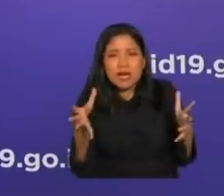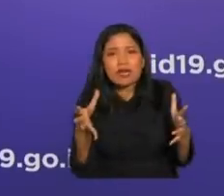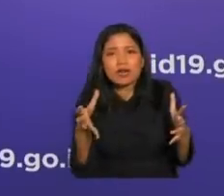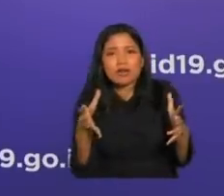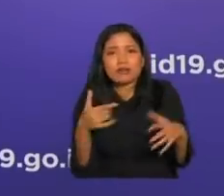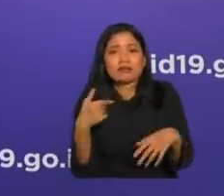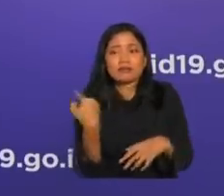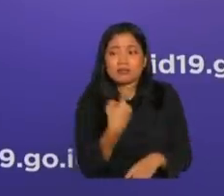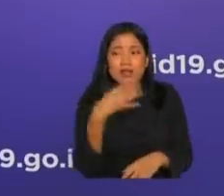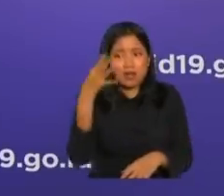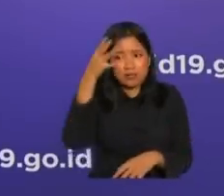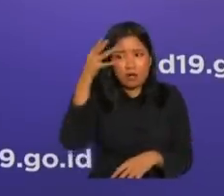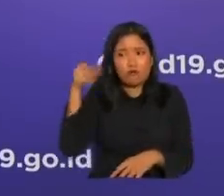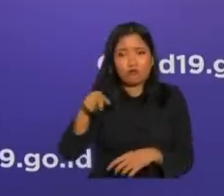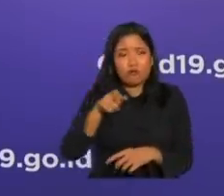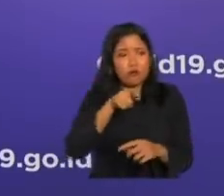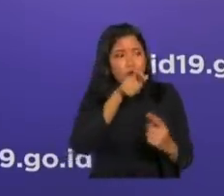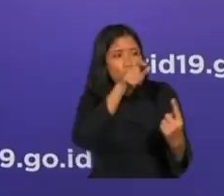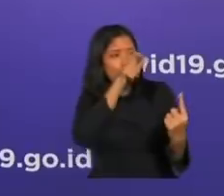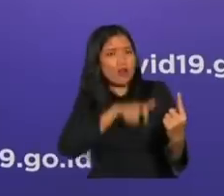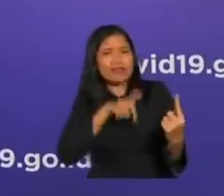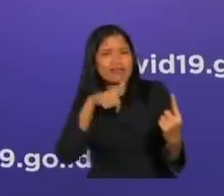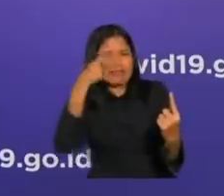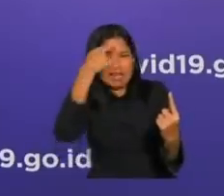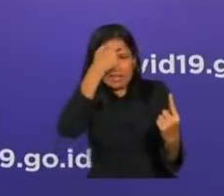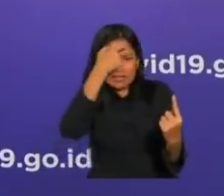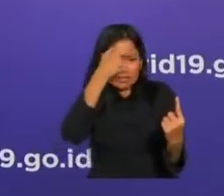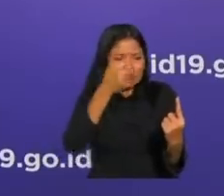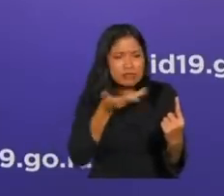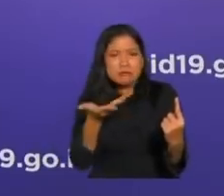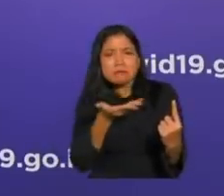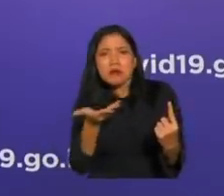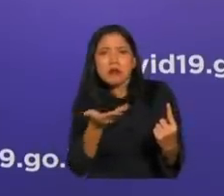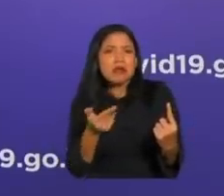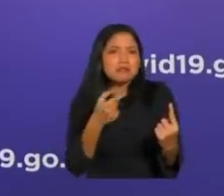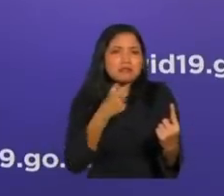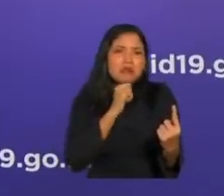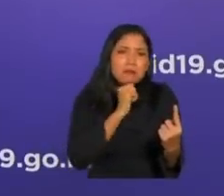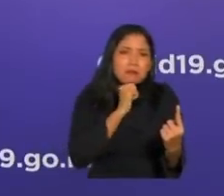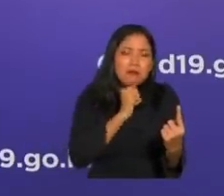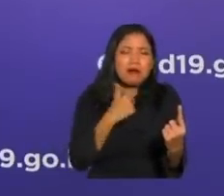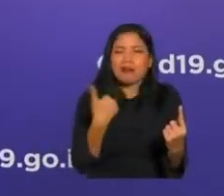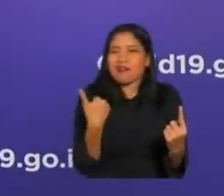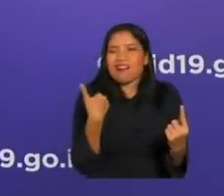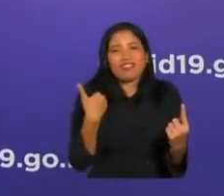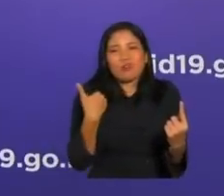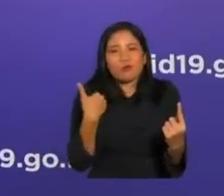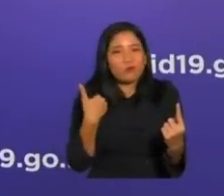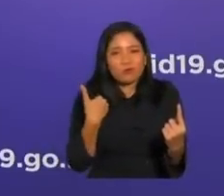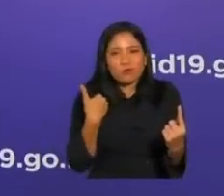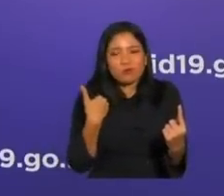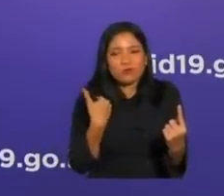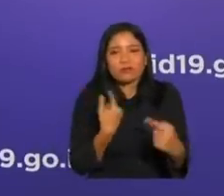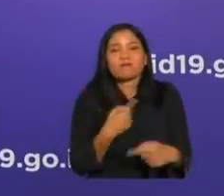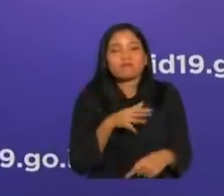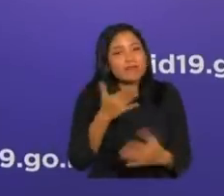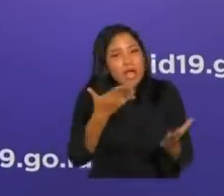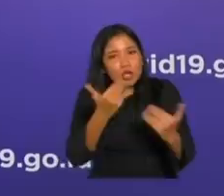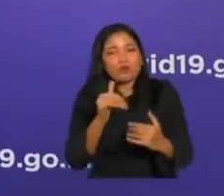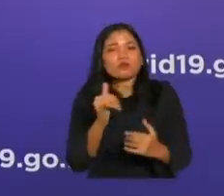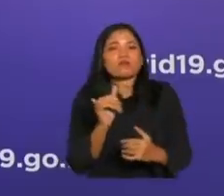tidak pernah tahu siapa yang sakit yang berada di luar Hai Oleh karena itu Mari kita mengambil sikap yang